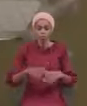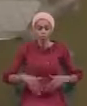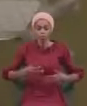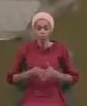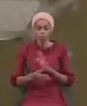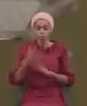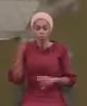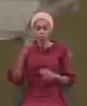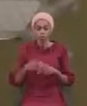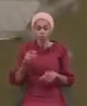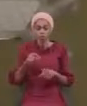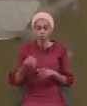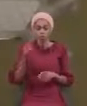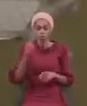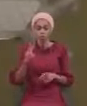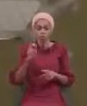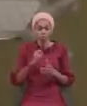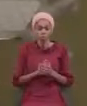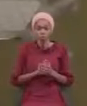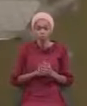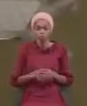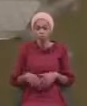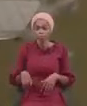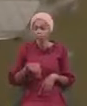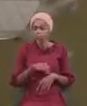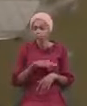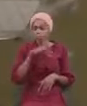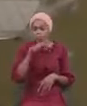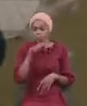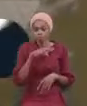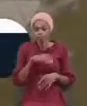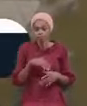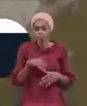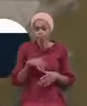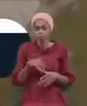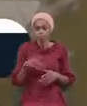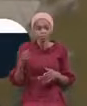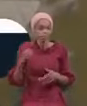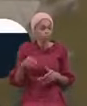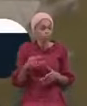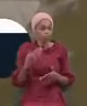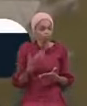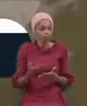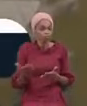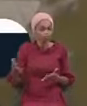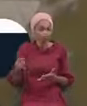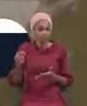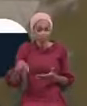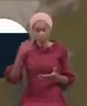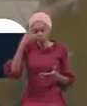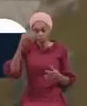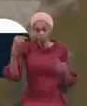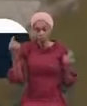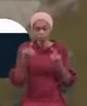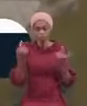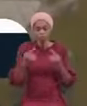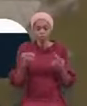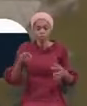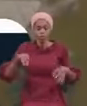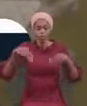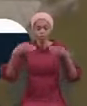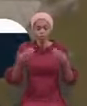maintenant l'exigence de l'offrande pour le péché Lévitique chapitre